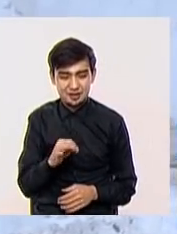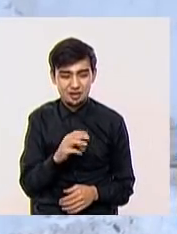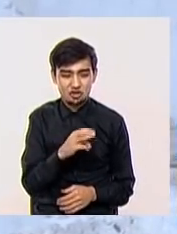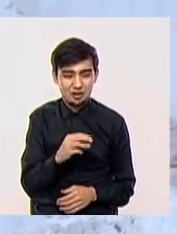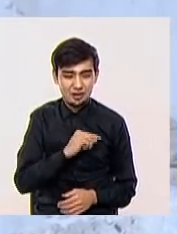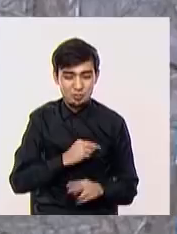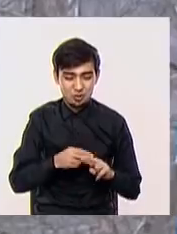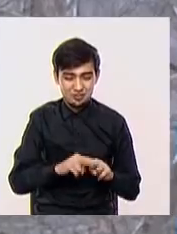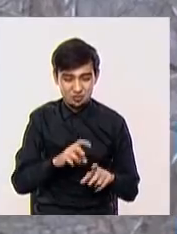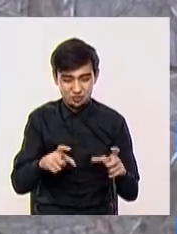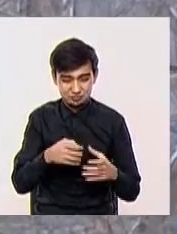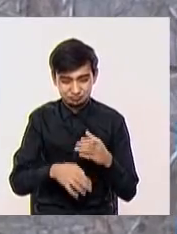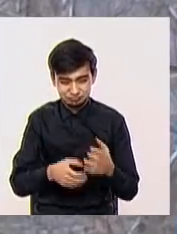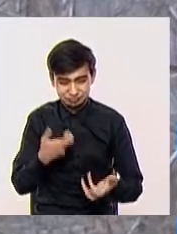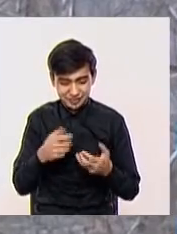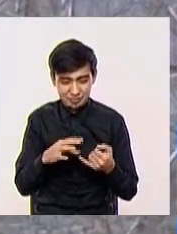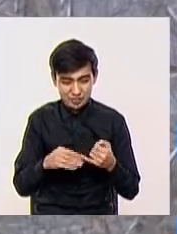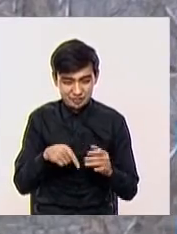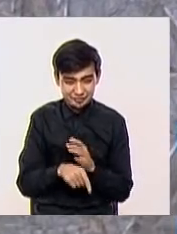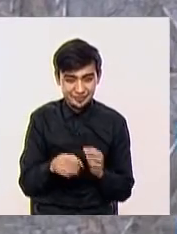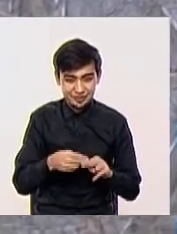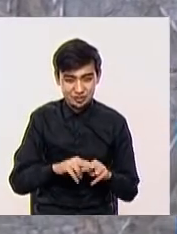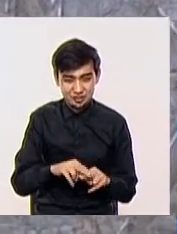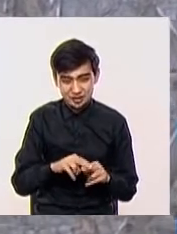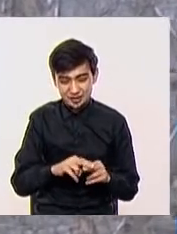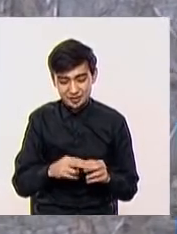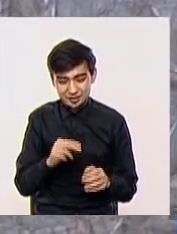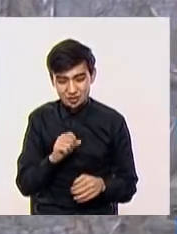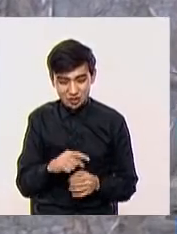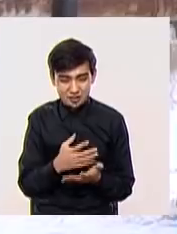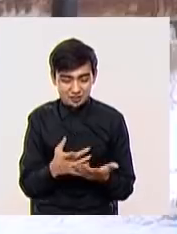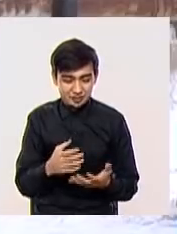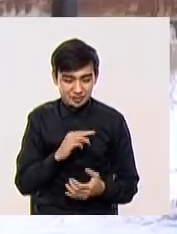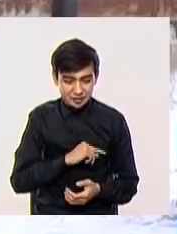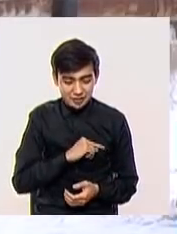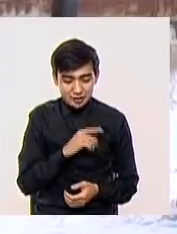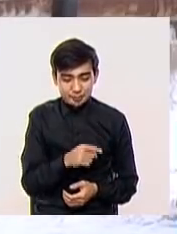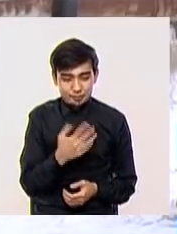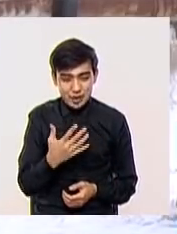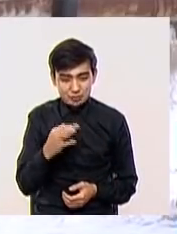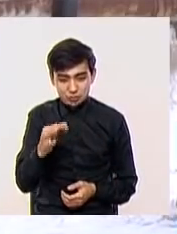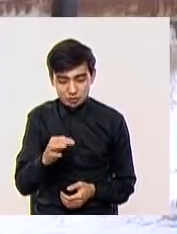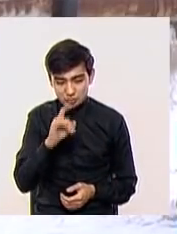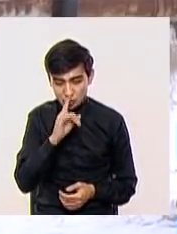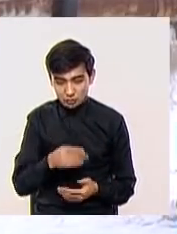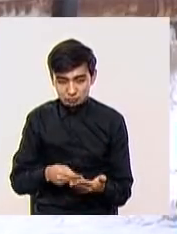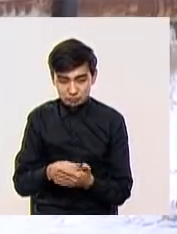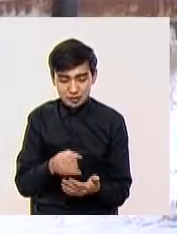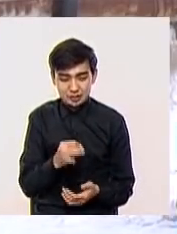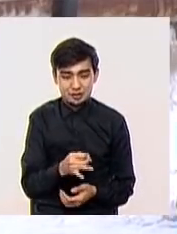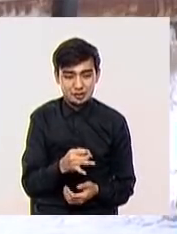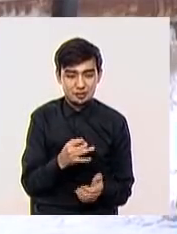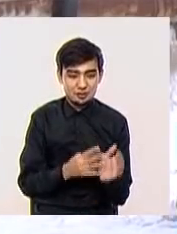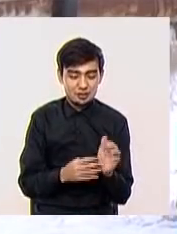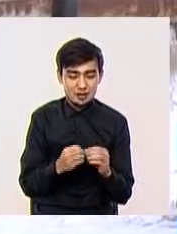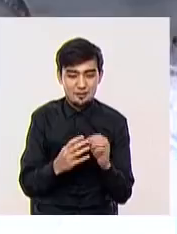через Отбасыбанк купить квартиру или дом без первоначального взноса под 5% годовых и сроком на